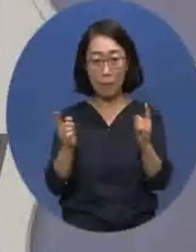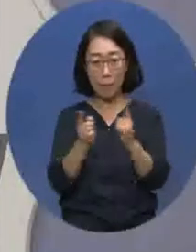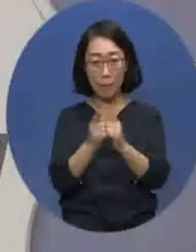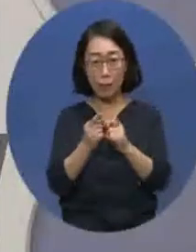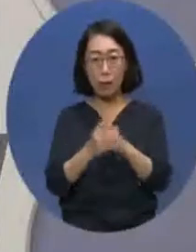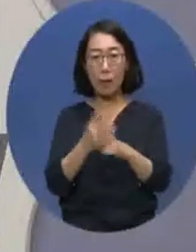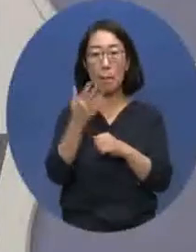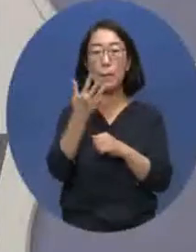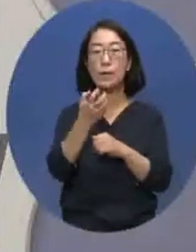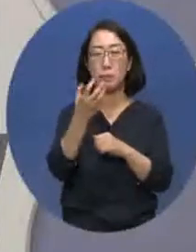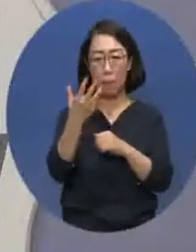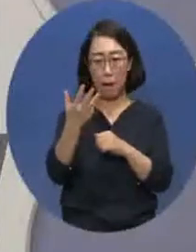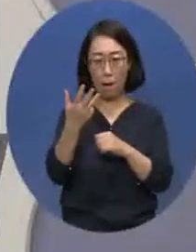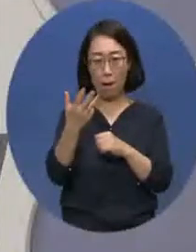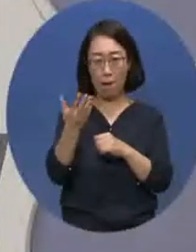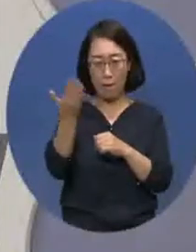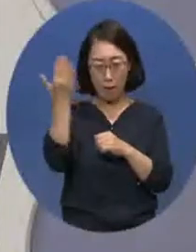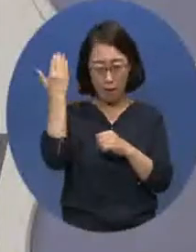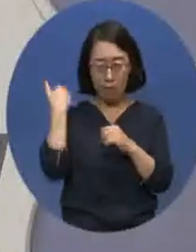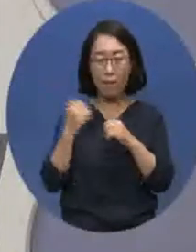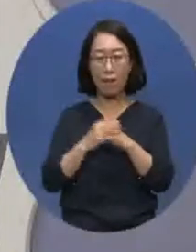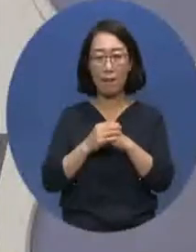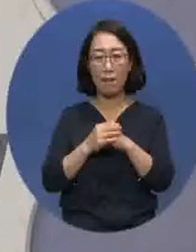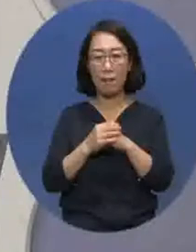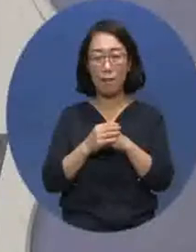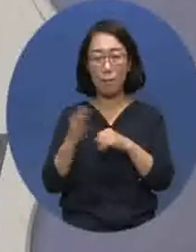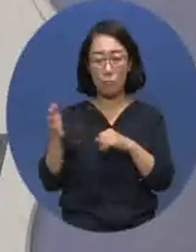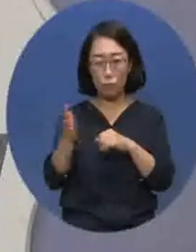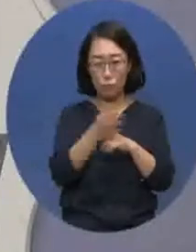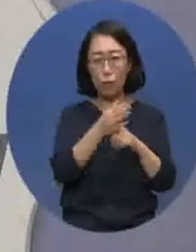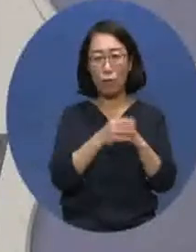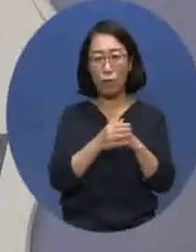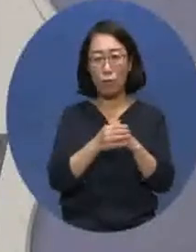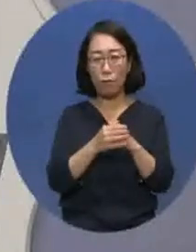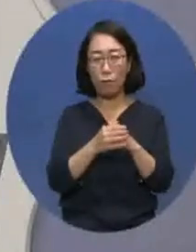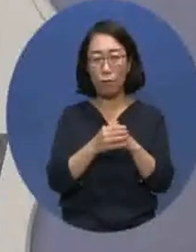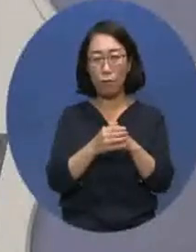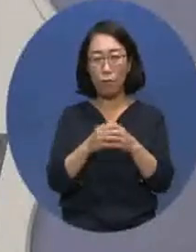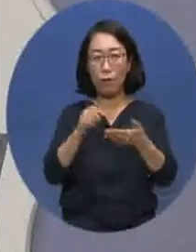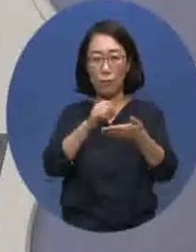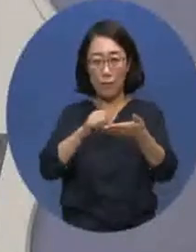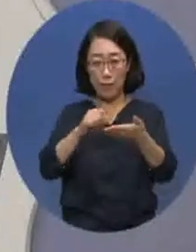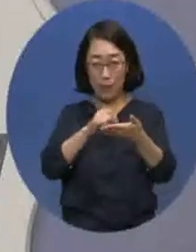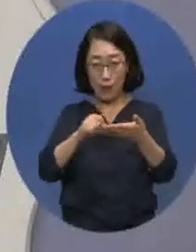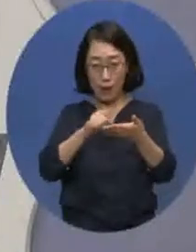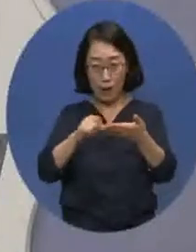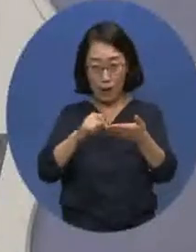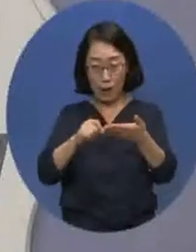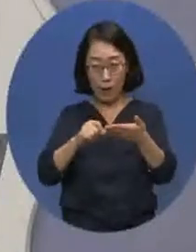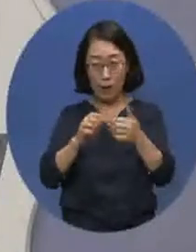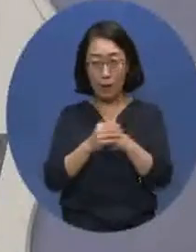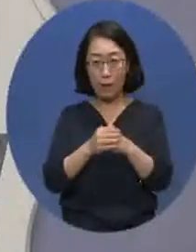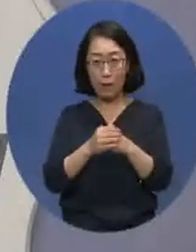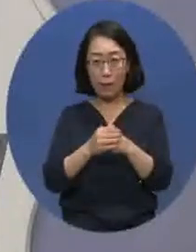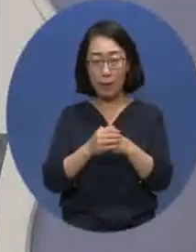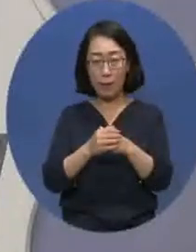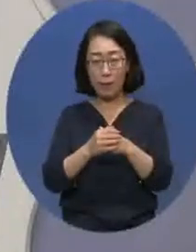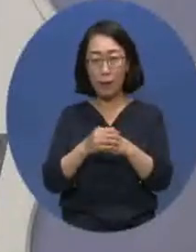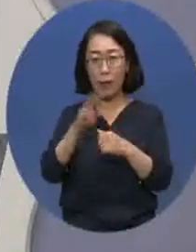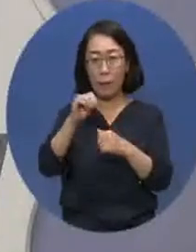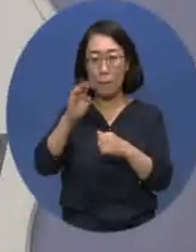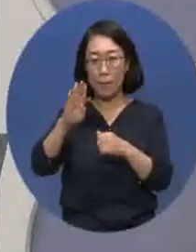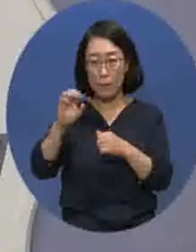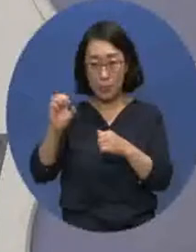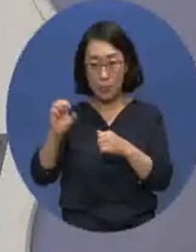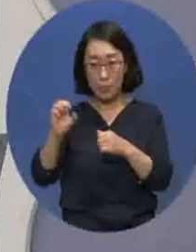88년도 아 48 년부터 방송 작가를 공채 3기로 mbc 에서